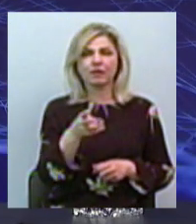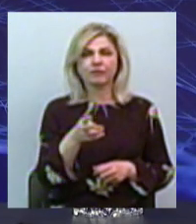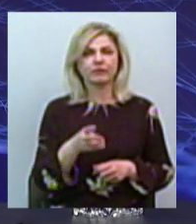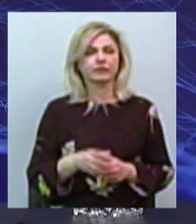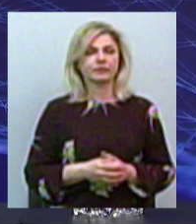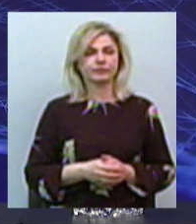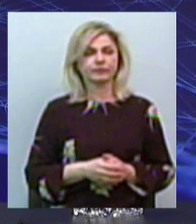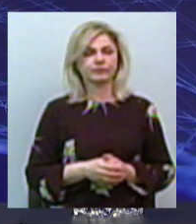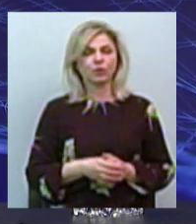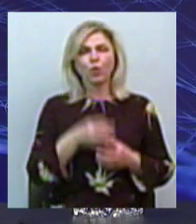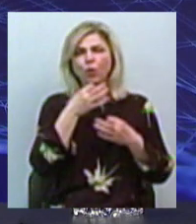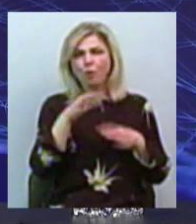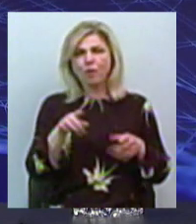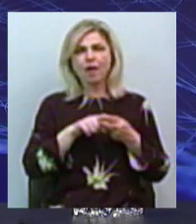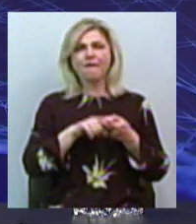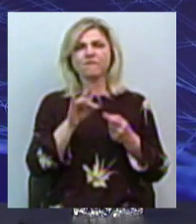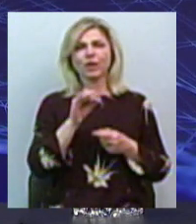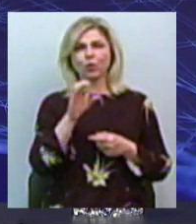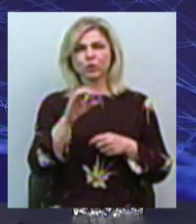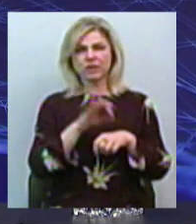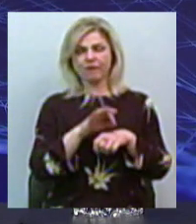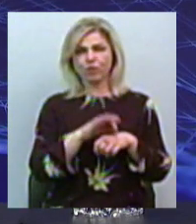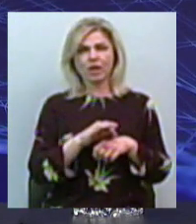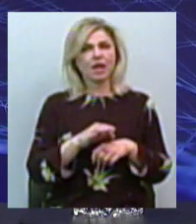вірусному захворюванні це не то, що не